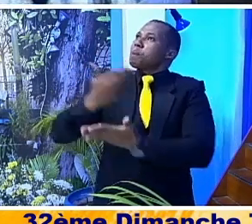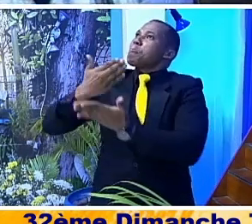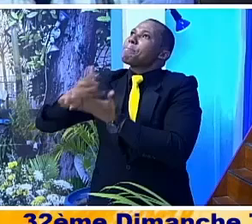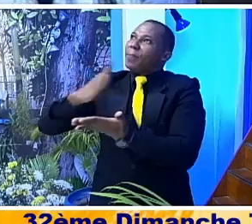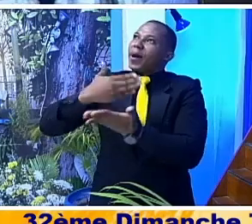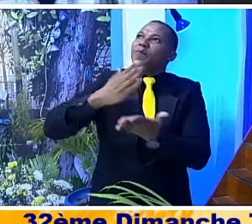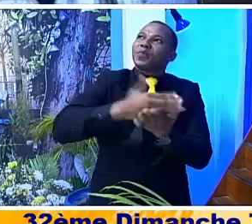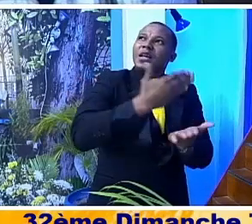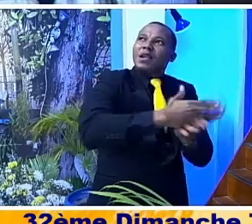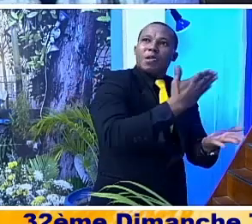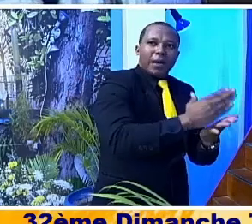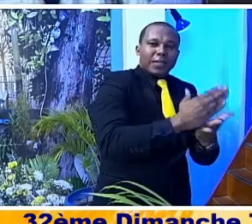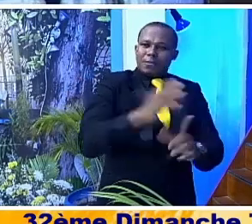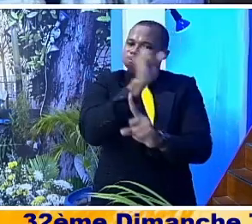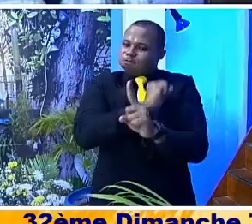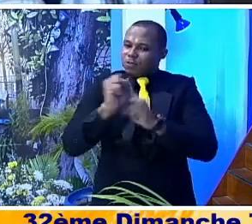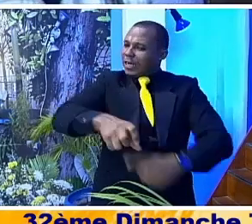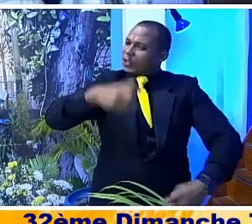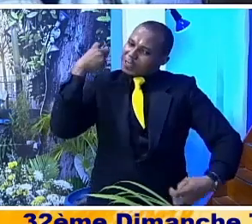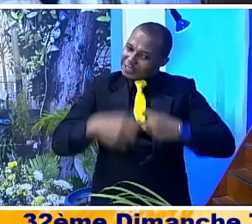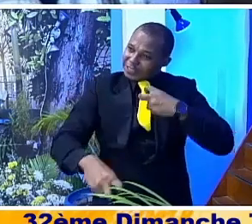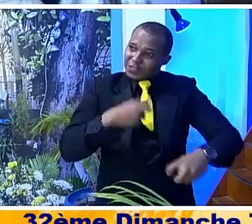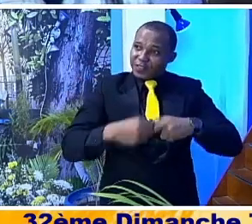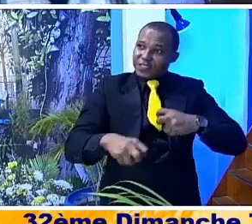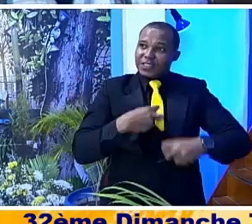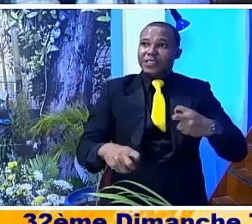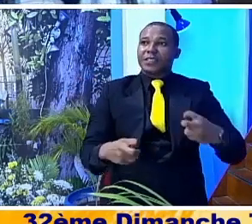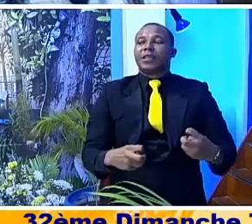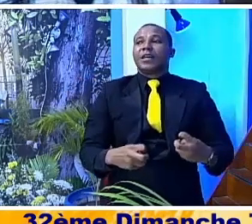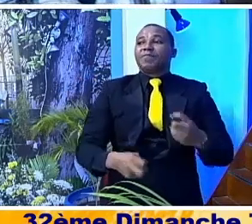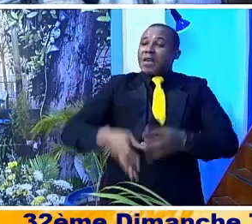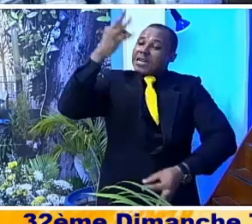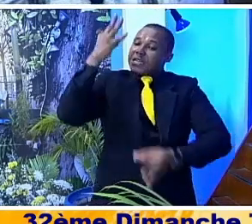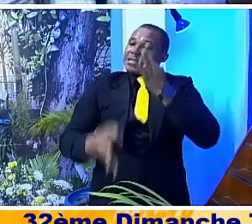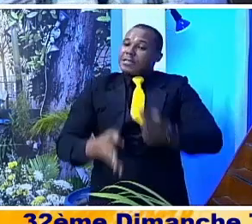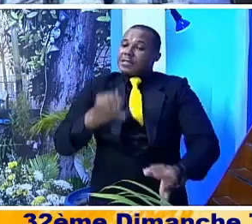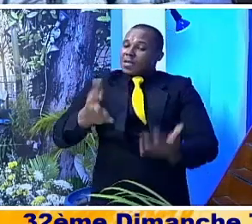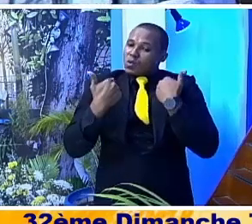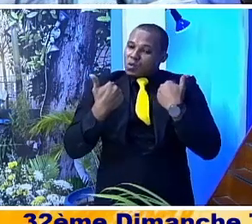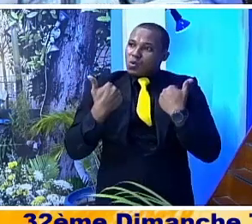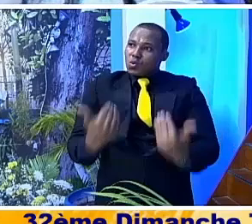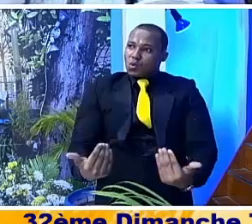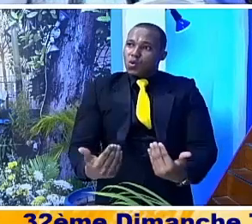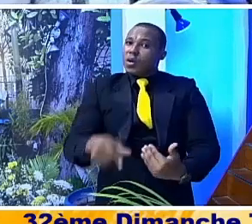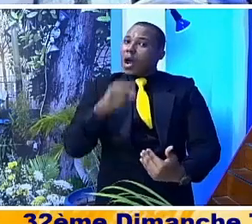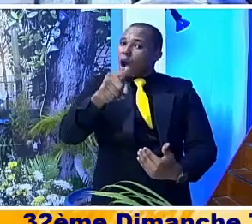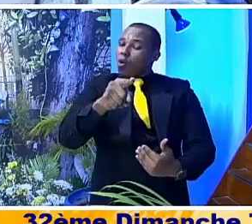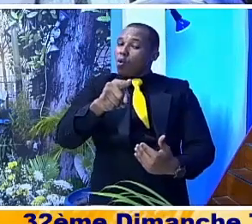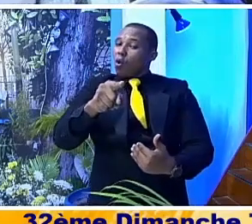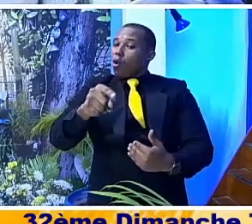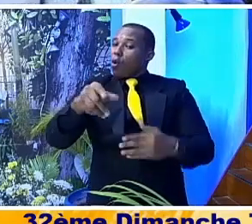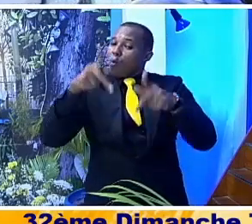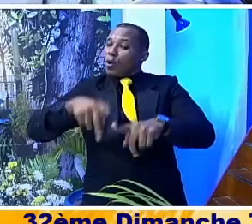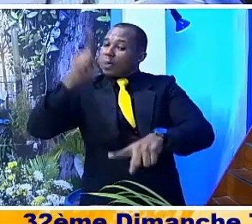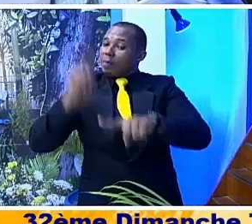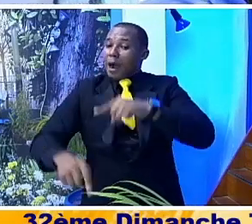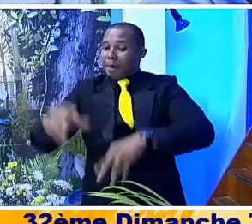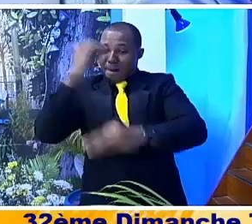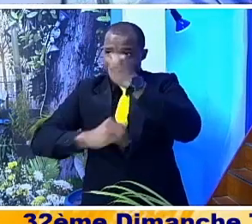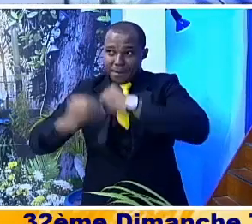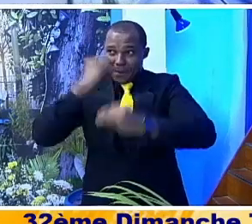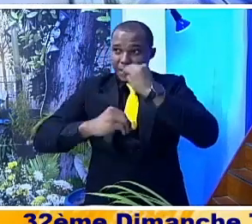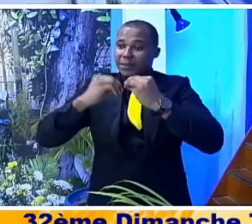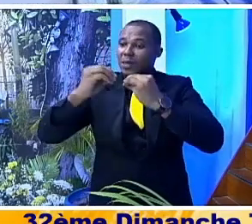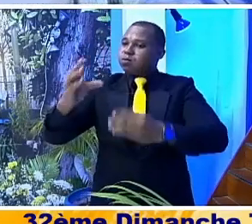capables. Ou alors, situation difficile ça? Ouais, si Kounia là, ou on moun ki pa ka manger dit tout, ou pa